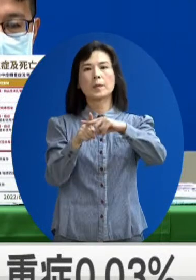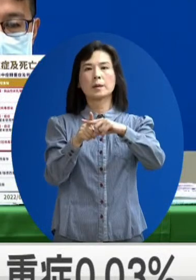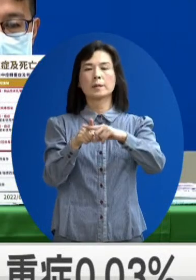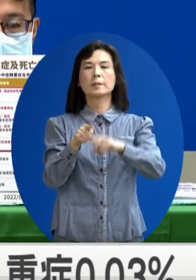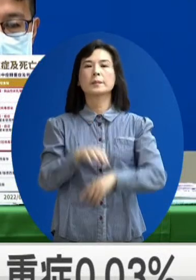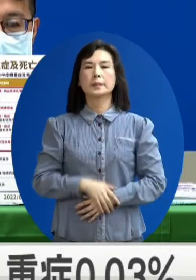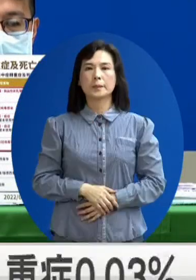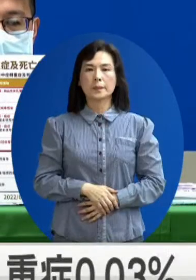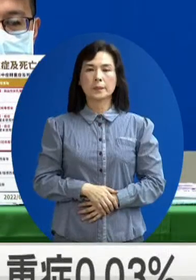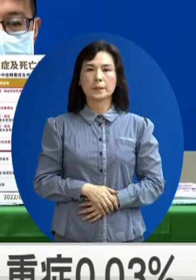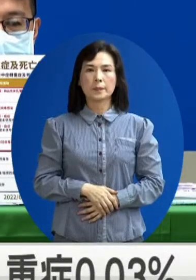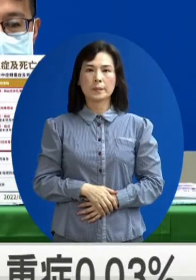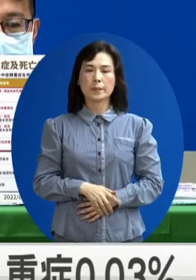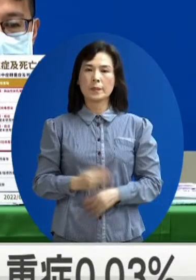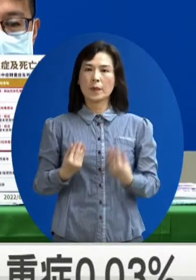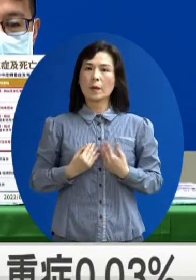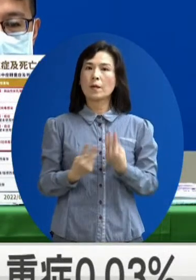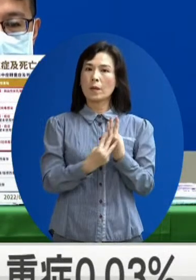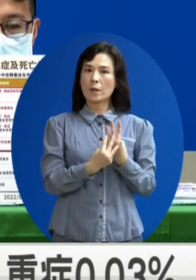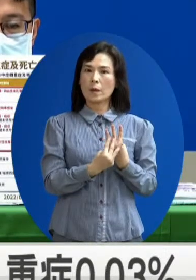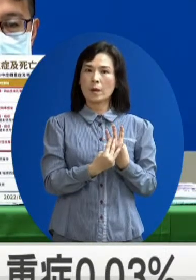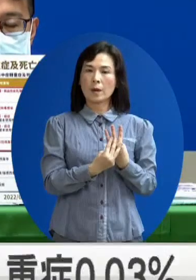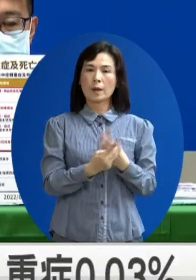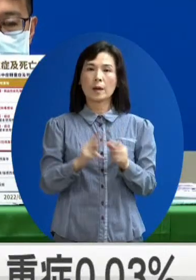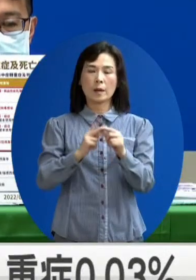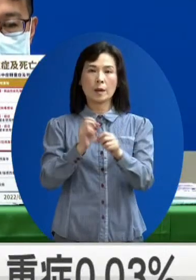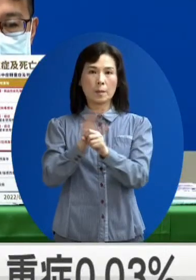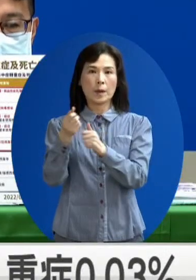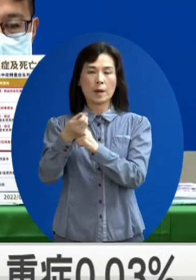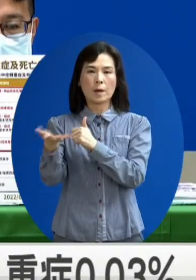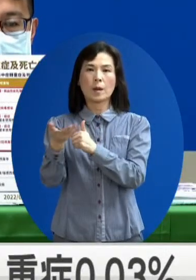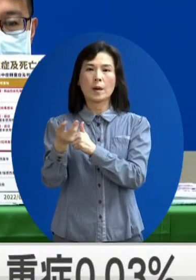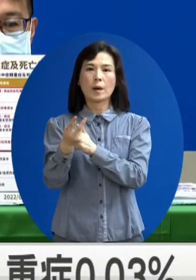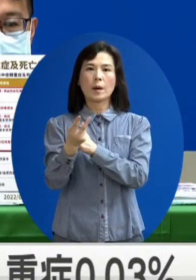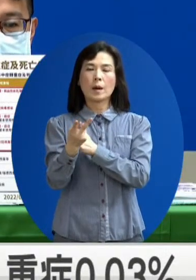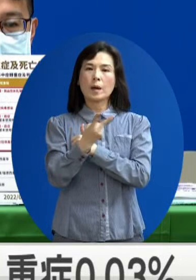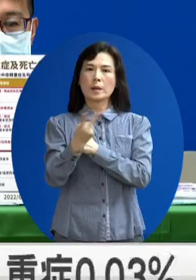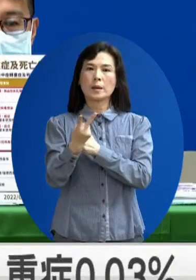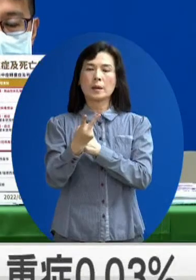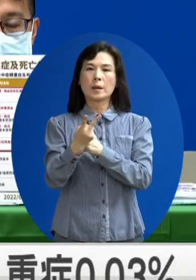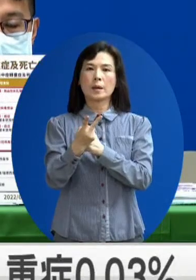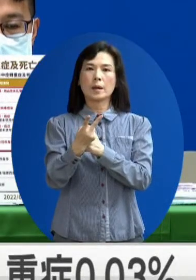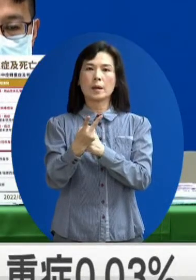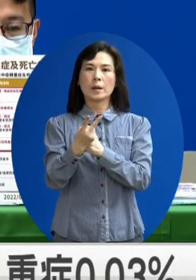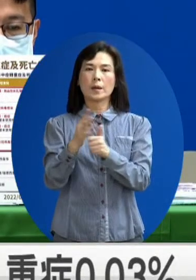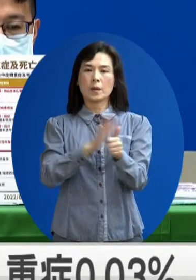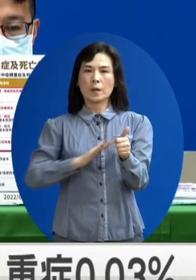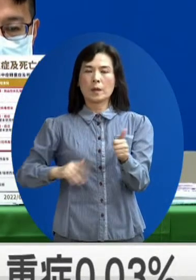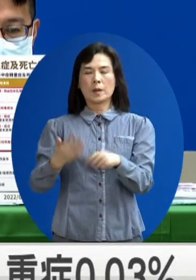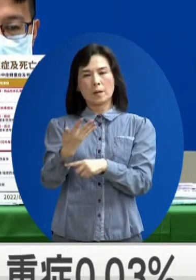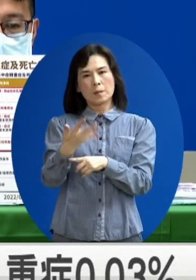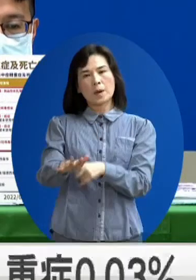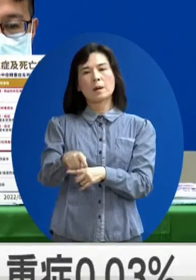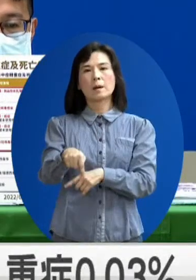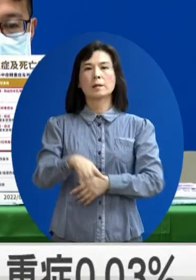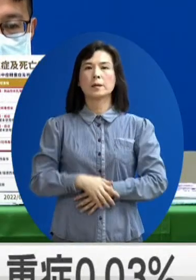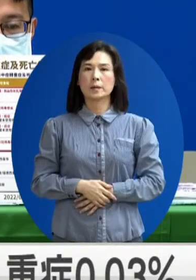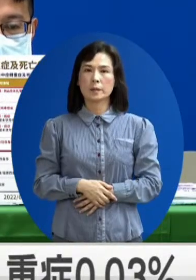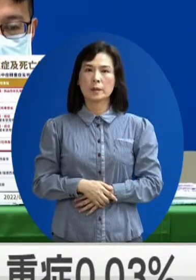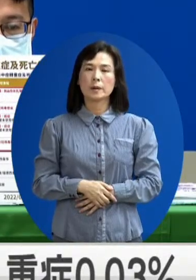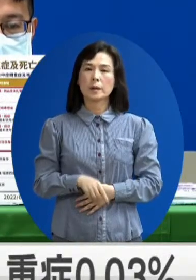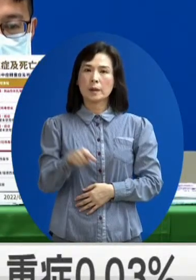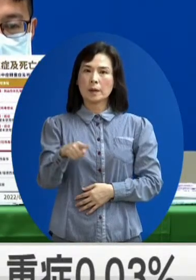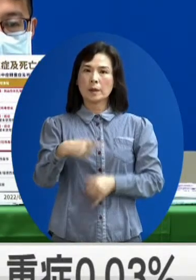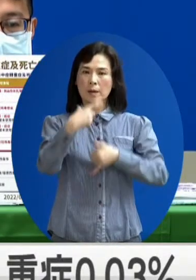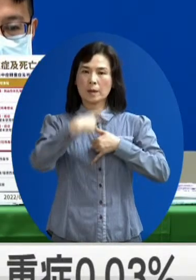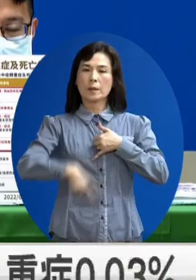毒感染哈，那这个肺炎本身跟新冠病毒感染应该都是造成这次不幸过世的原因，那本身他